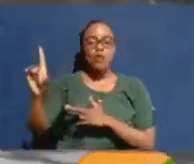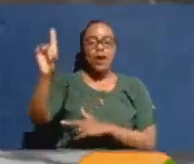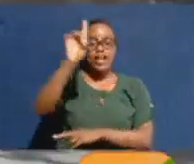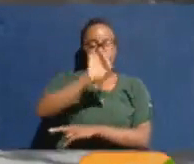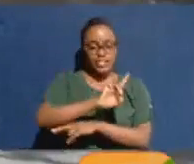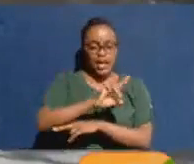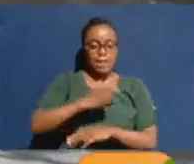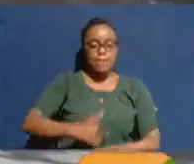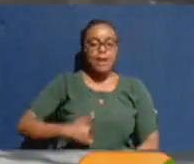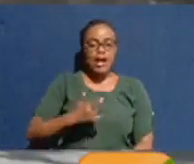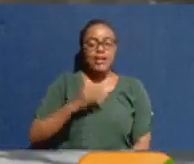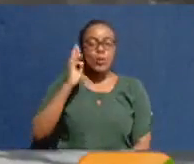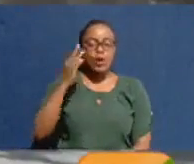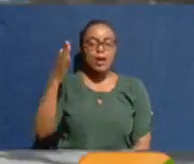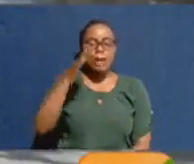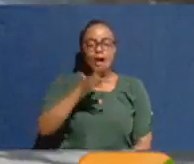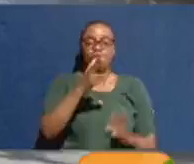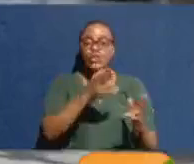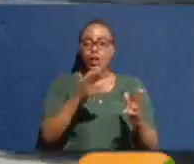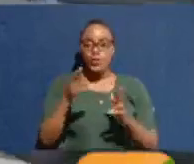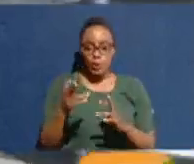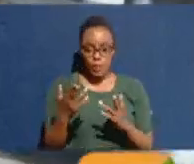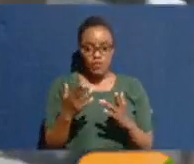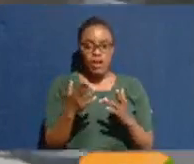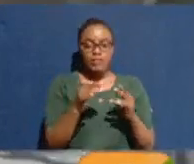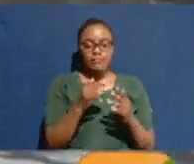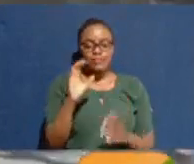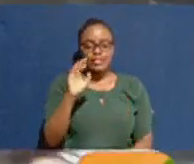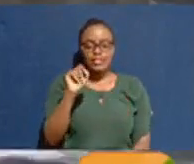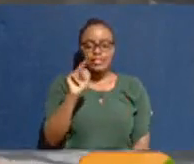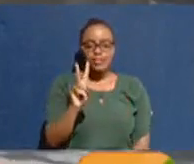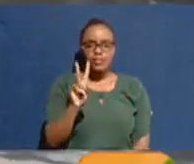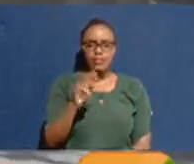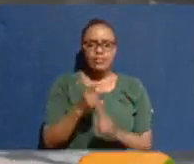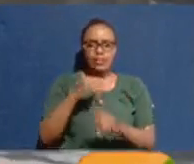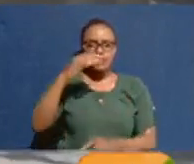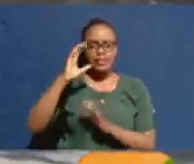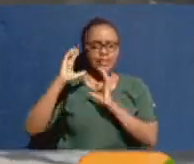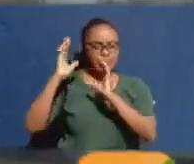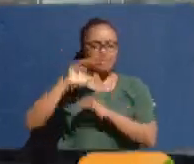Malindi itapata hadhi yake. Roba Liban, Runinga Citizen, County ya Kilifi.